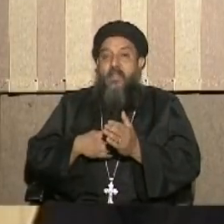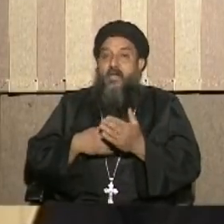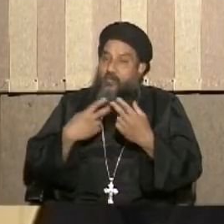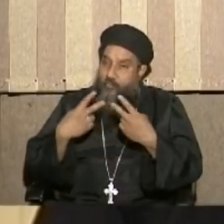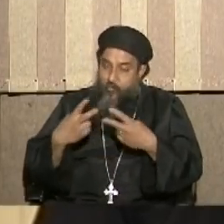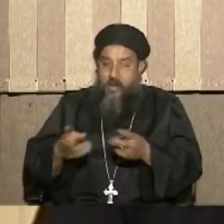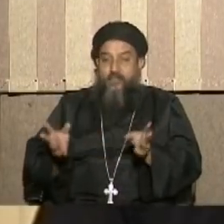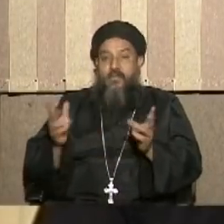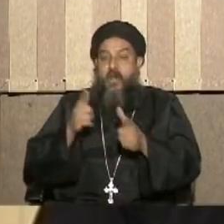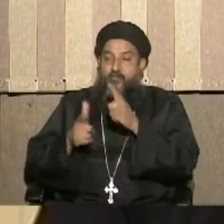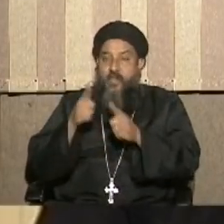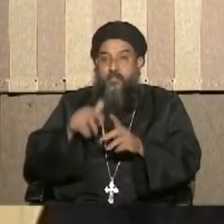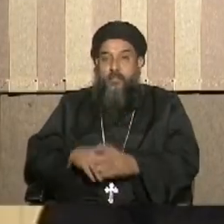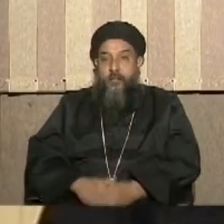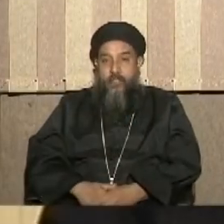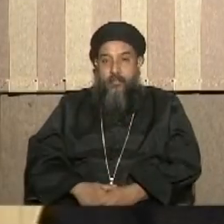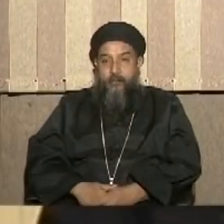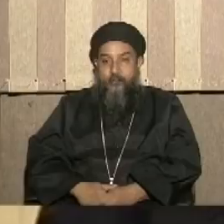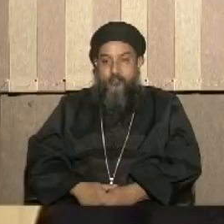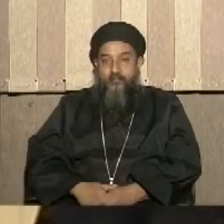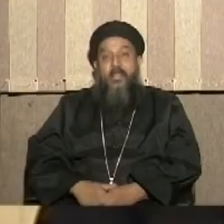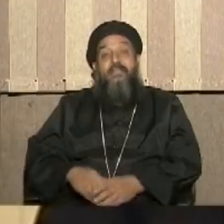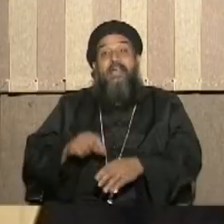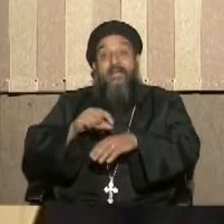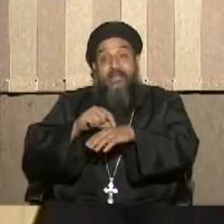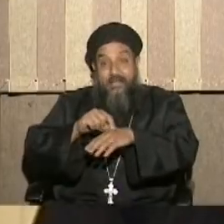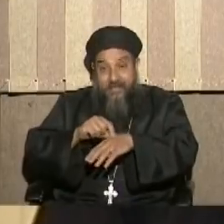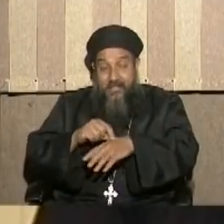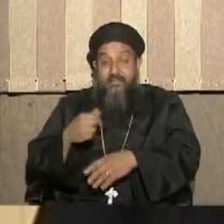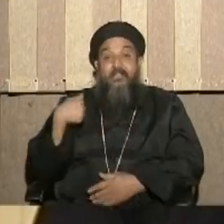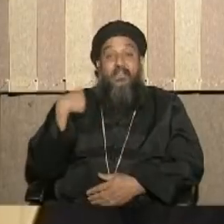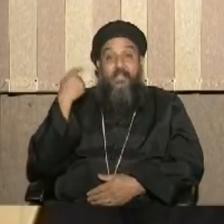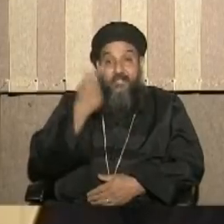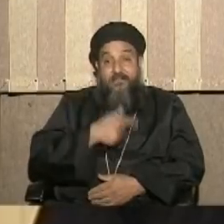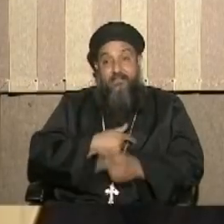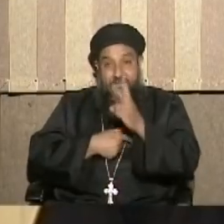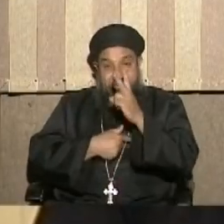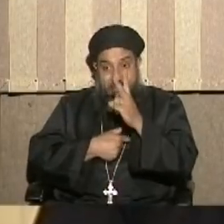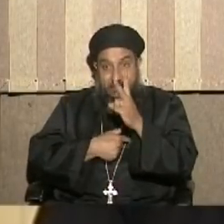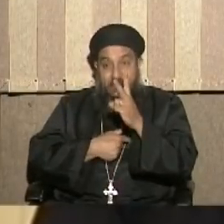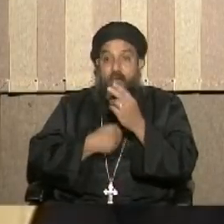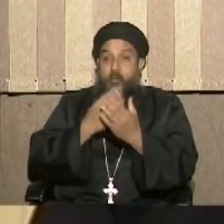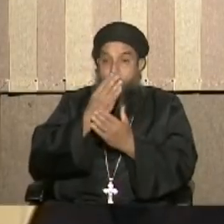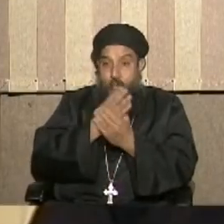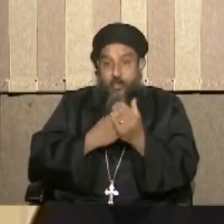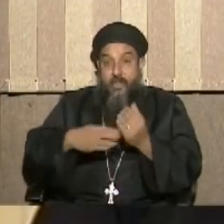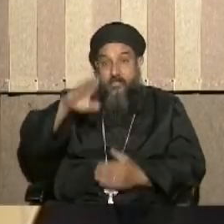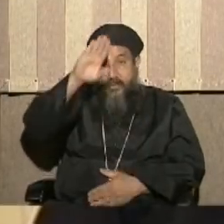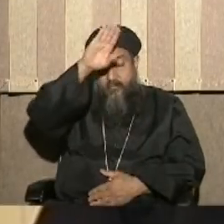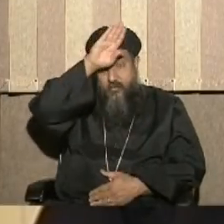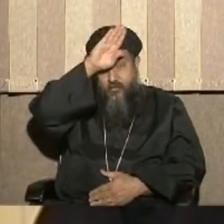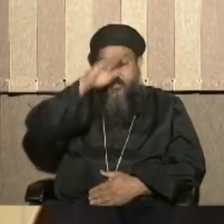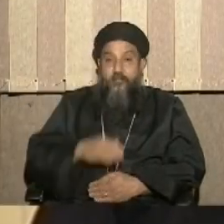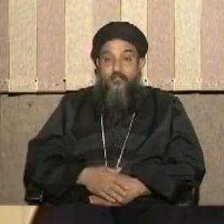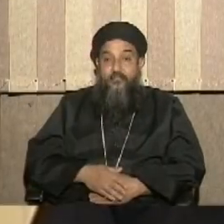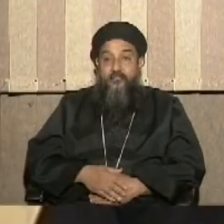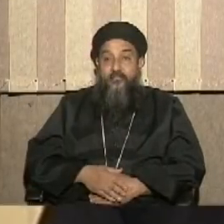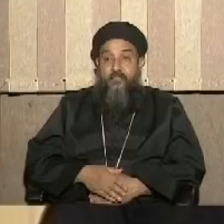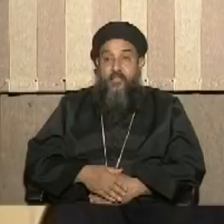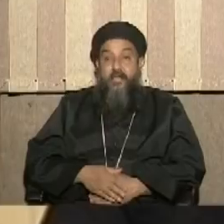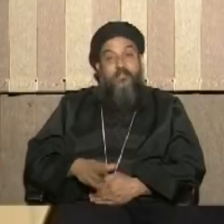فيلم ماكسيموس ودوماديوس لوجود جسد القديسان العظيمان في ديره العامر دير العذراء البراموس. ربنا